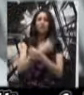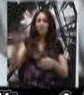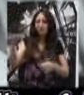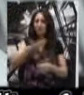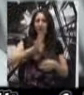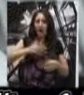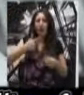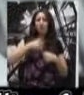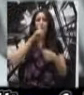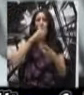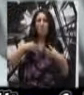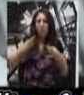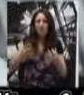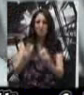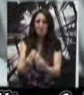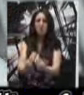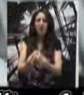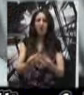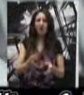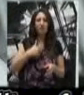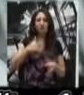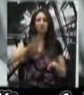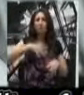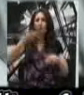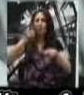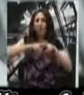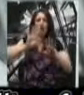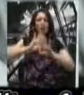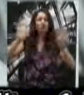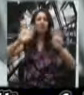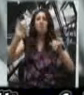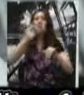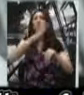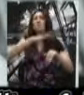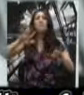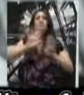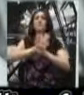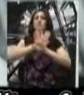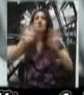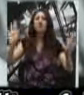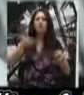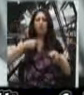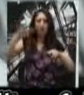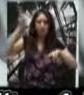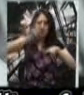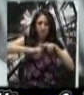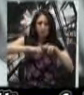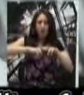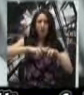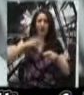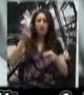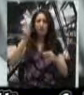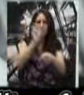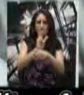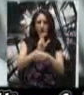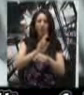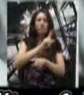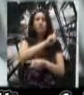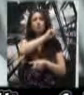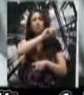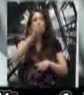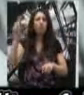ليه. مش عايزه غير كده من الدنيا دي كليه احضر لهم لا بيوم ولا اي حاجه